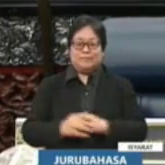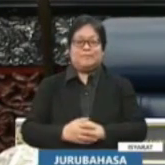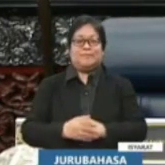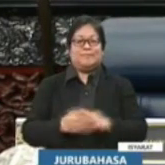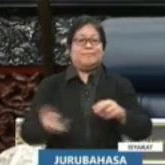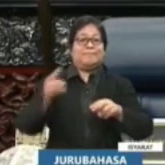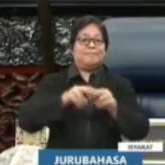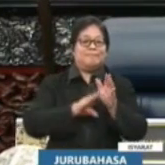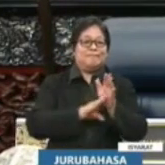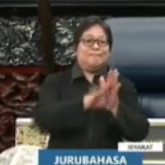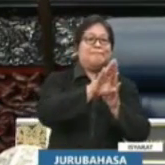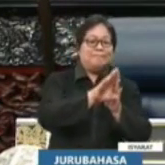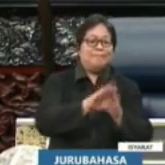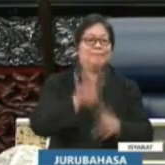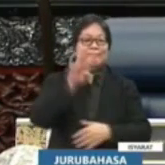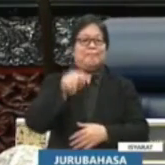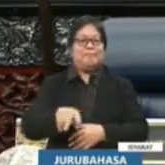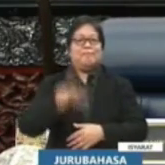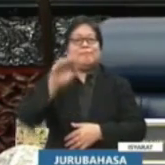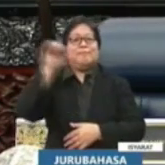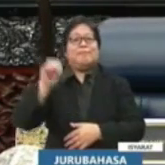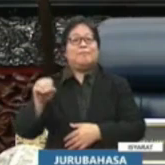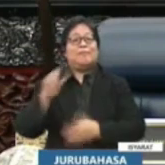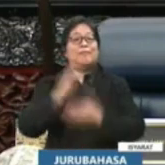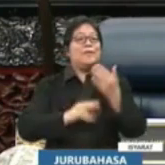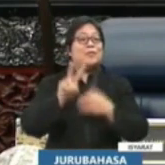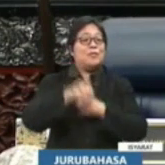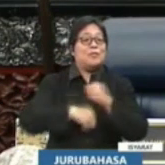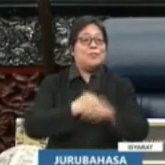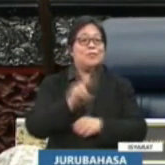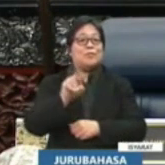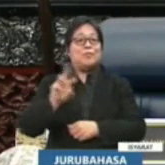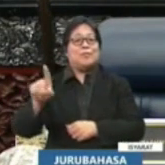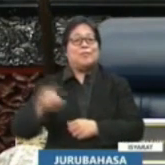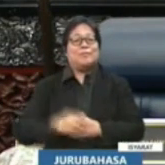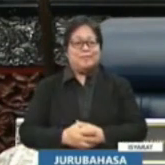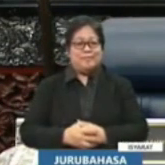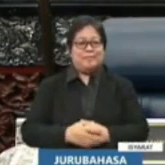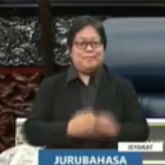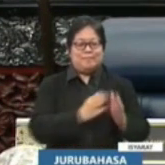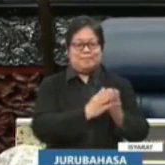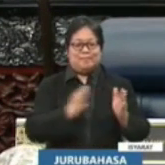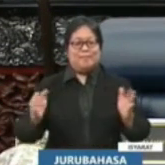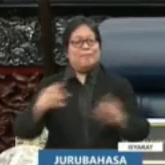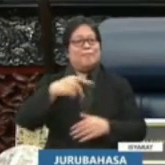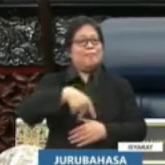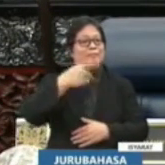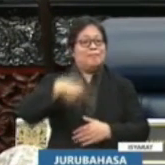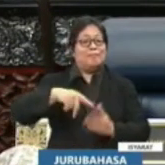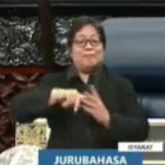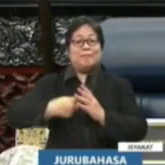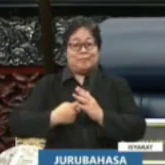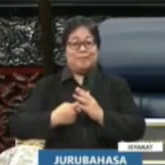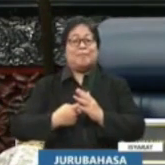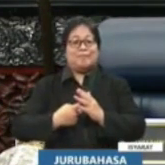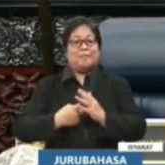telah meningkat pada kadar 40.3% pada suku kedua 2021. Sepanjang tempoh pelaksanaan PKP bermula